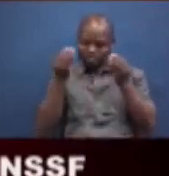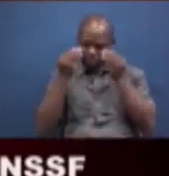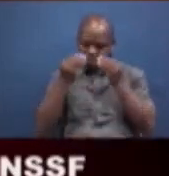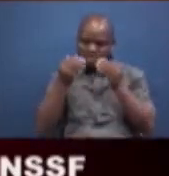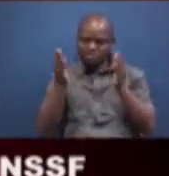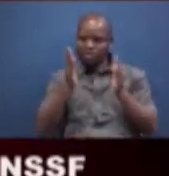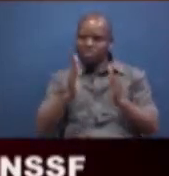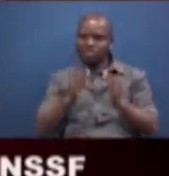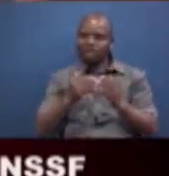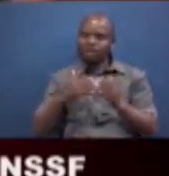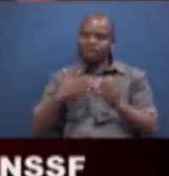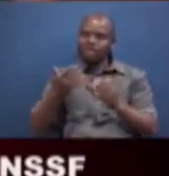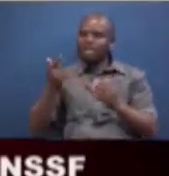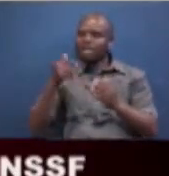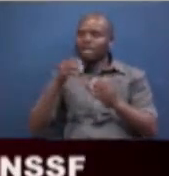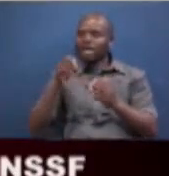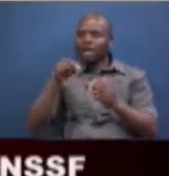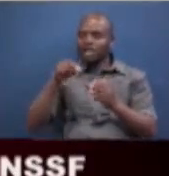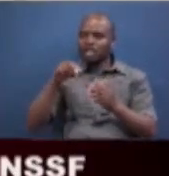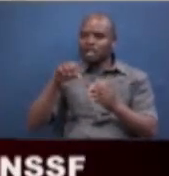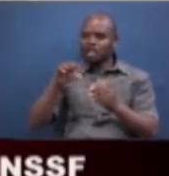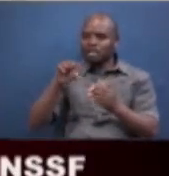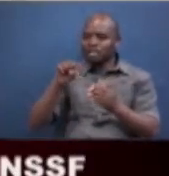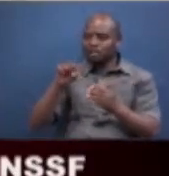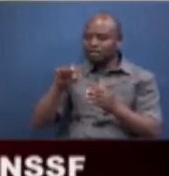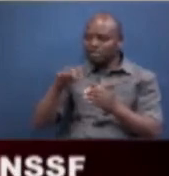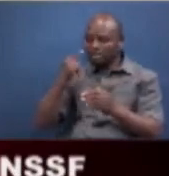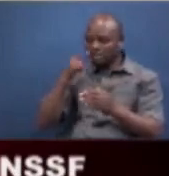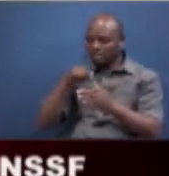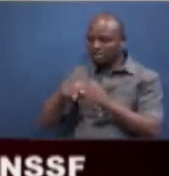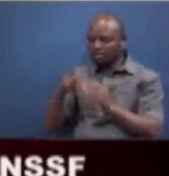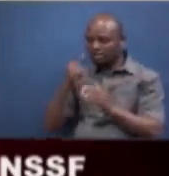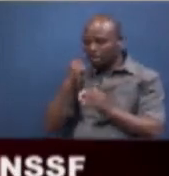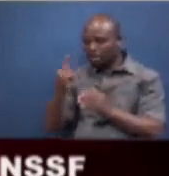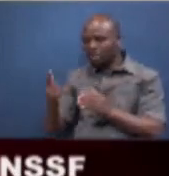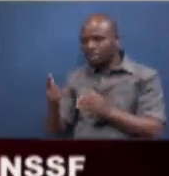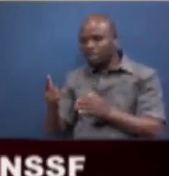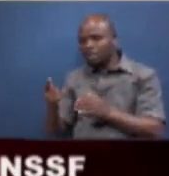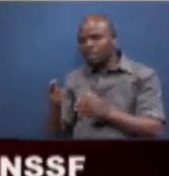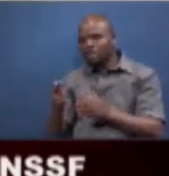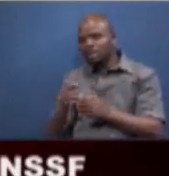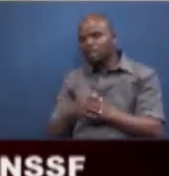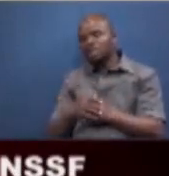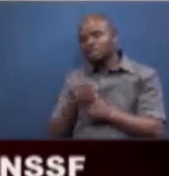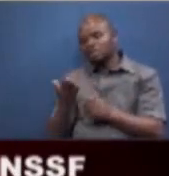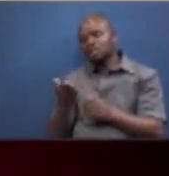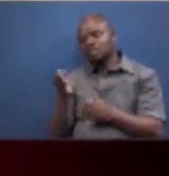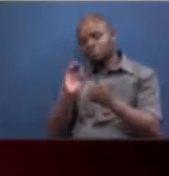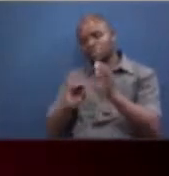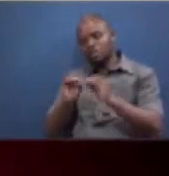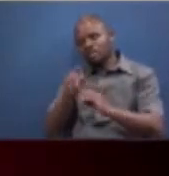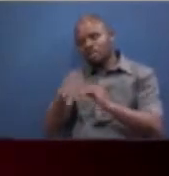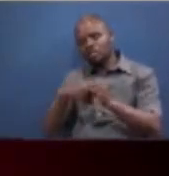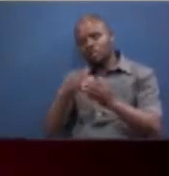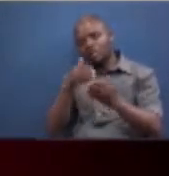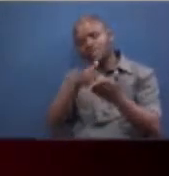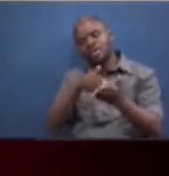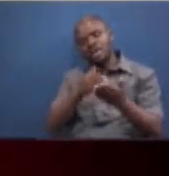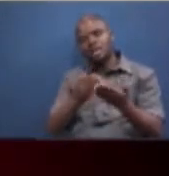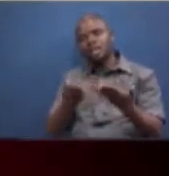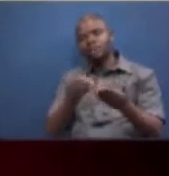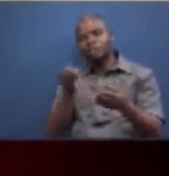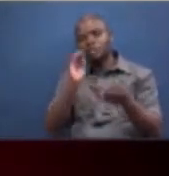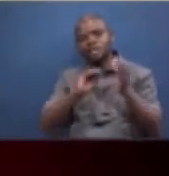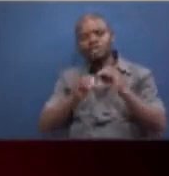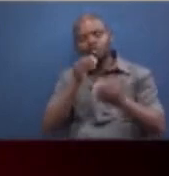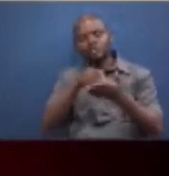mfumo. Uhitaji wakati mwingine atakuja ofisi ya NSSF, ingia katika mfumo uangalie rekodi zako. Je, michango yako inawasilishwa? Kama